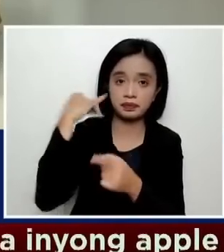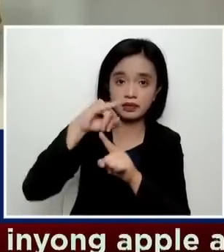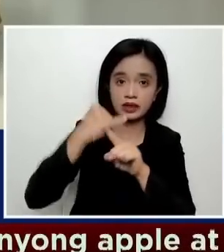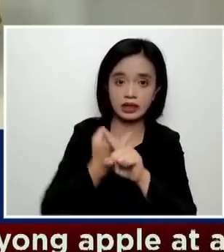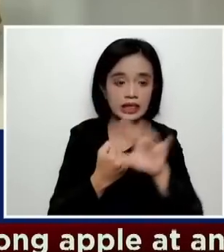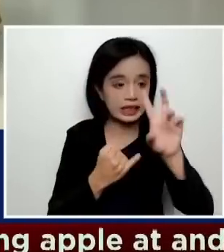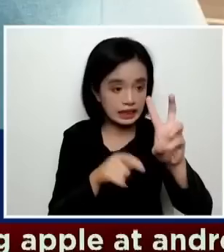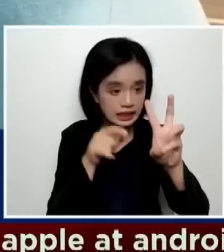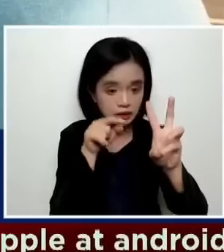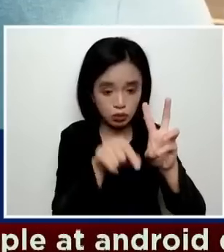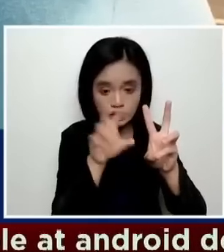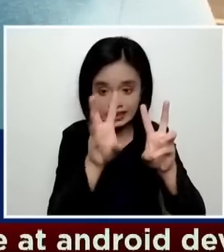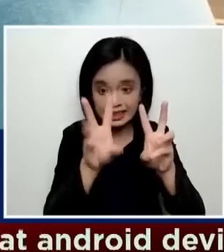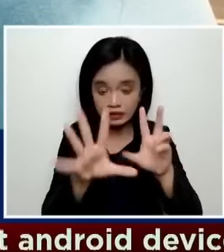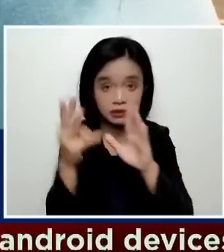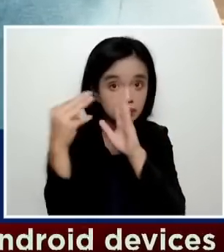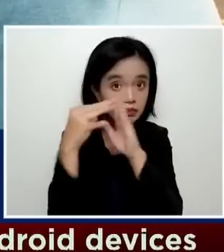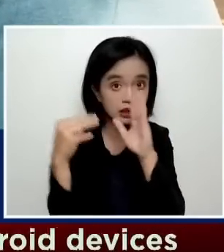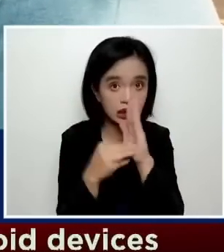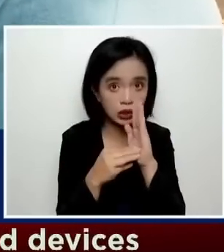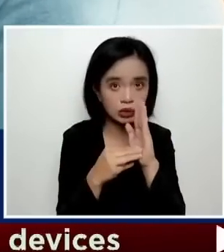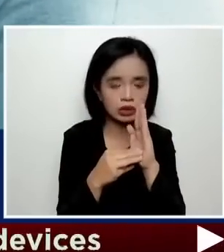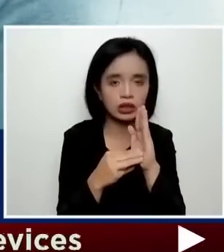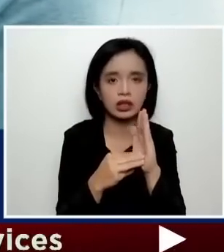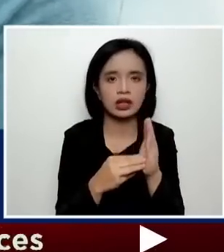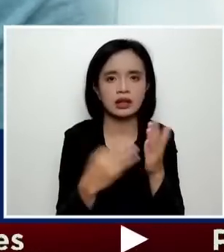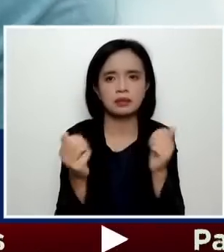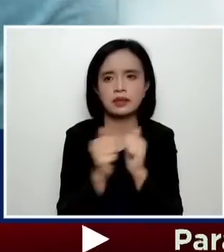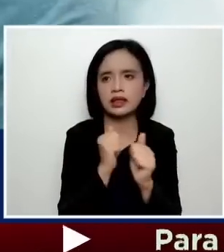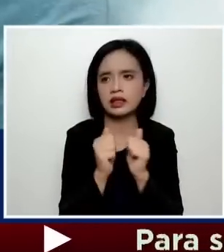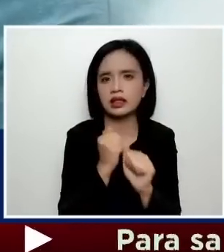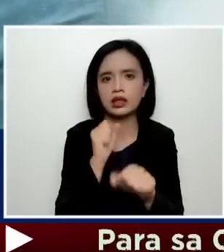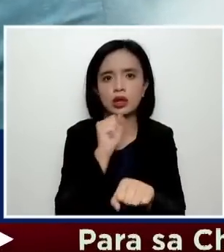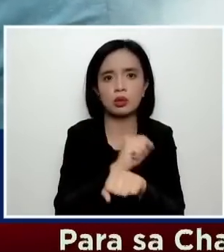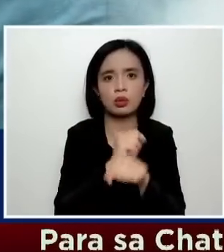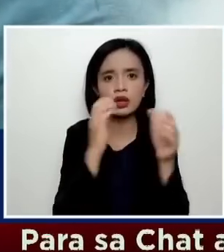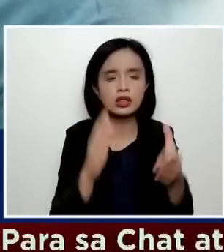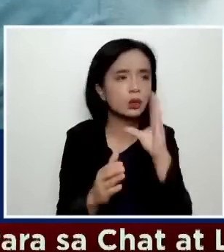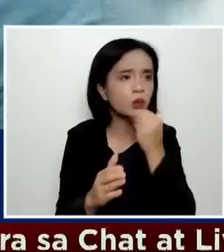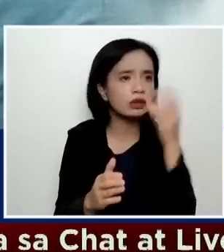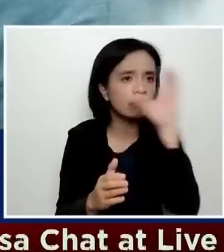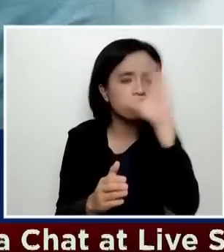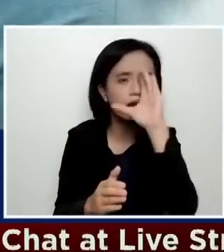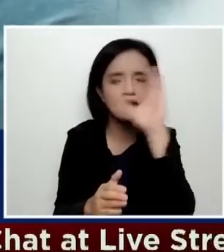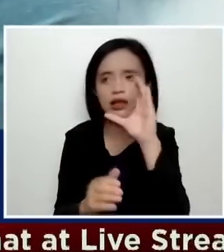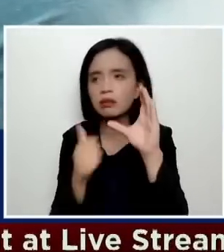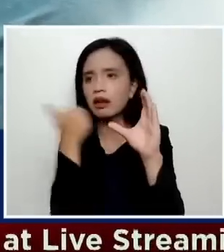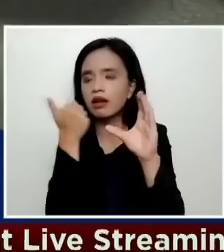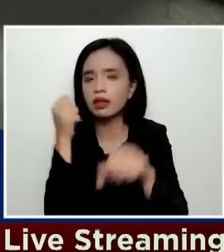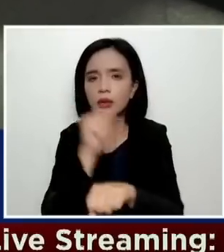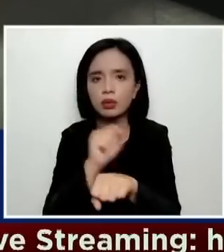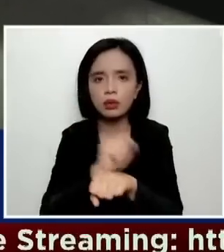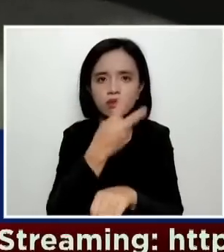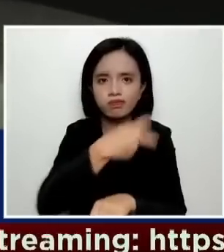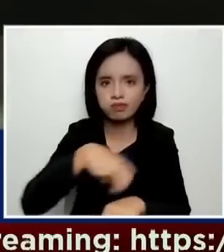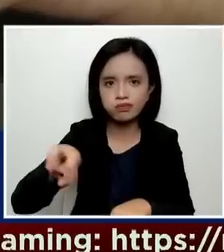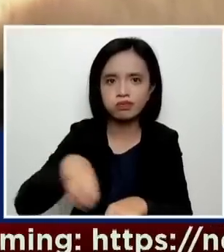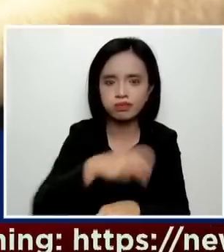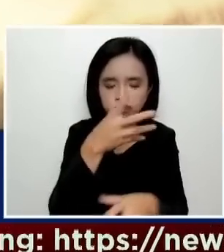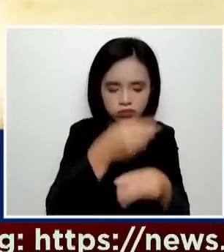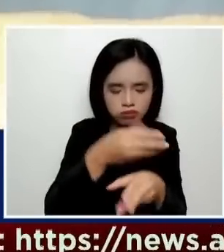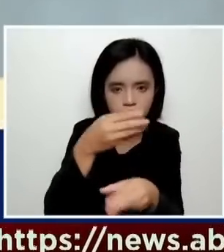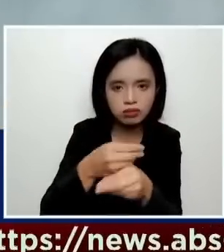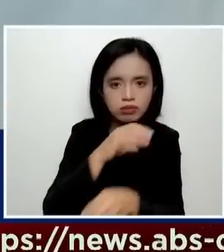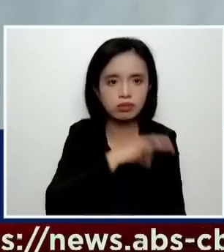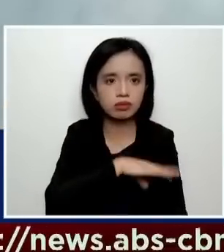6.65 million ang underemployed o mga empleyadong naghahanap ng dagdag na trabaho at kita. Record high din